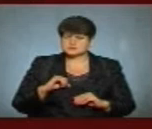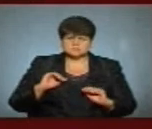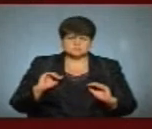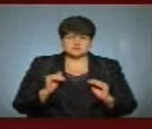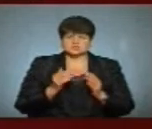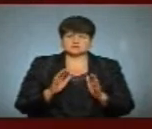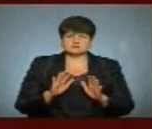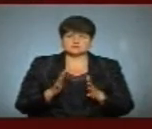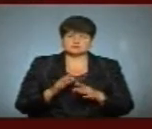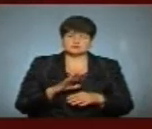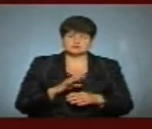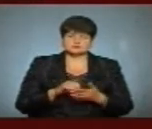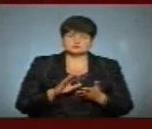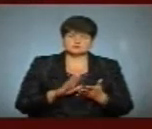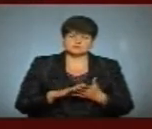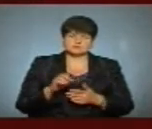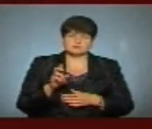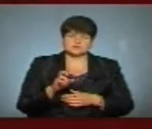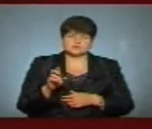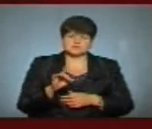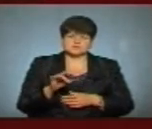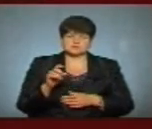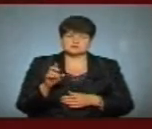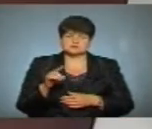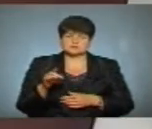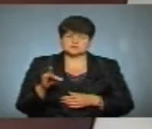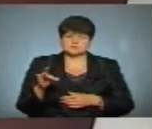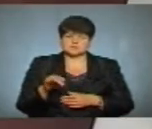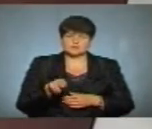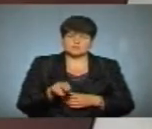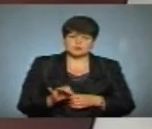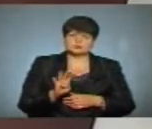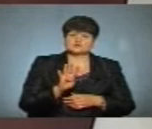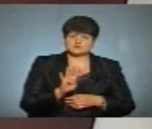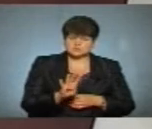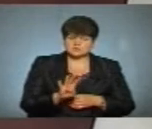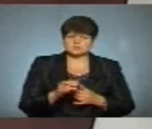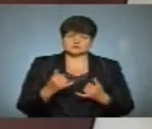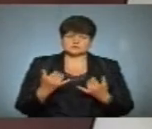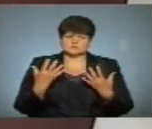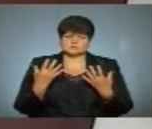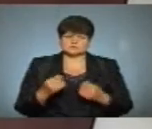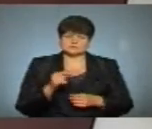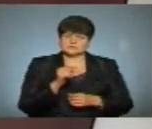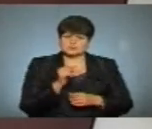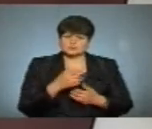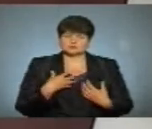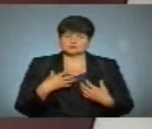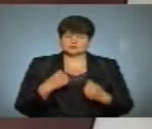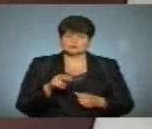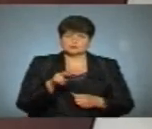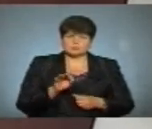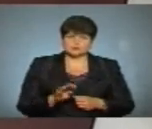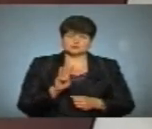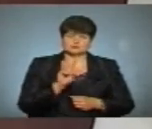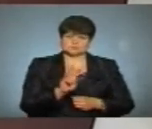випадків COVID-19 було зареєстровано у Бережанському і Зборівському районах, по 4. На сьогодні там одужали по 3 осіб,